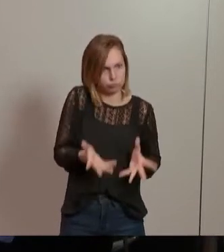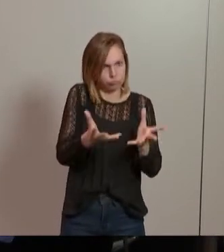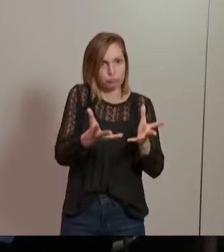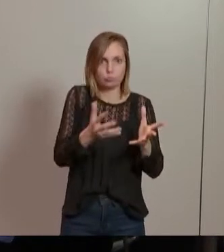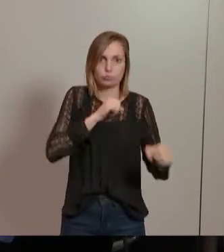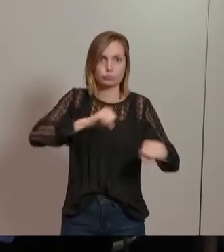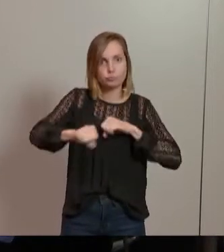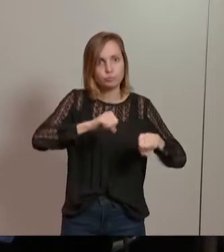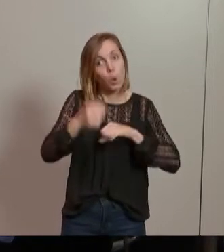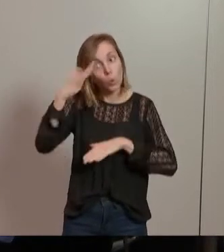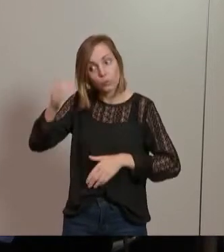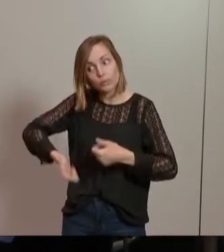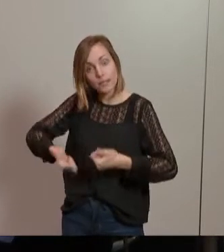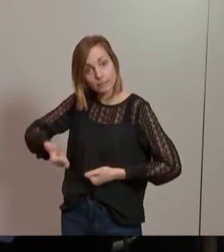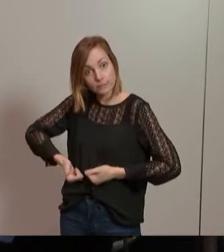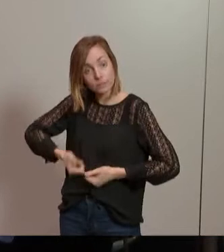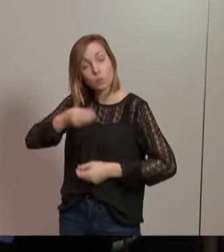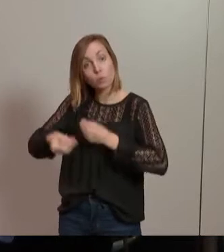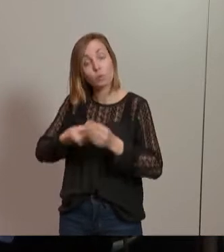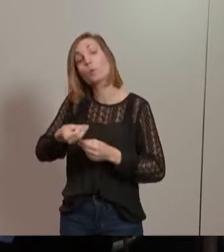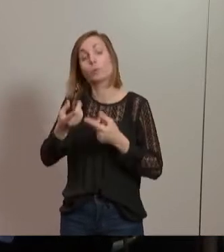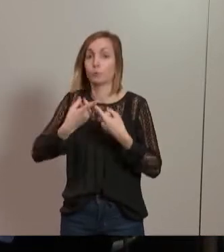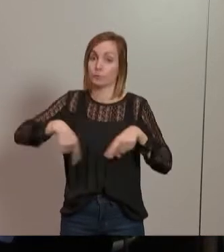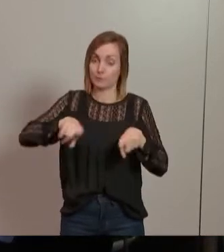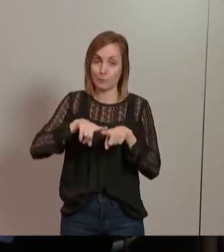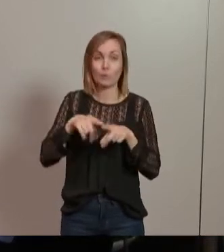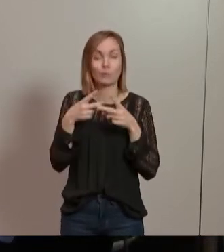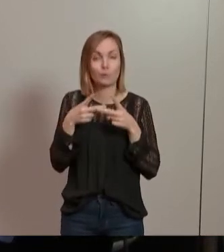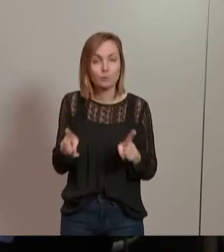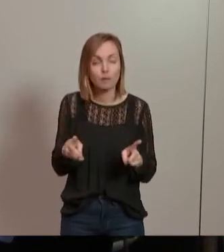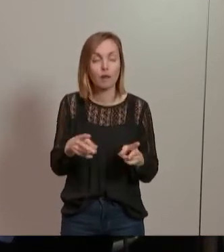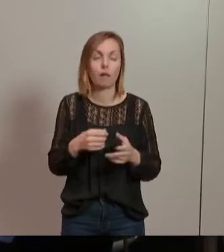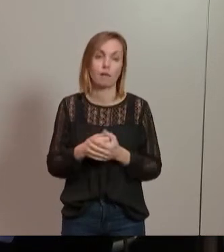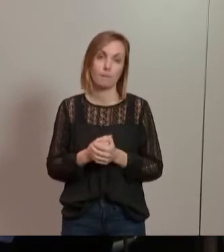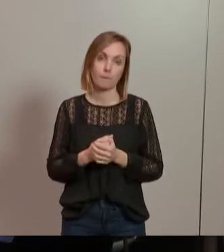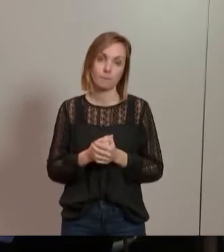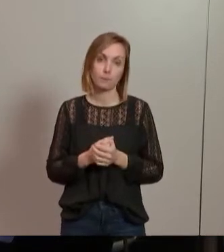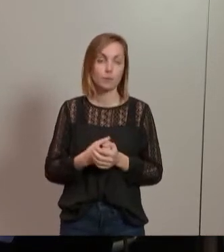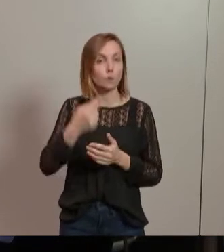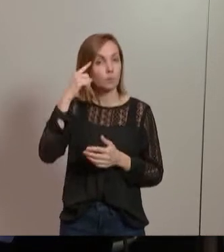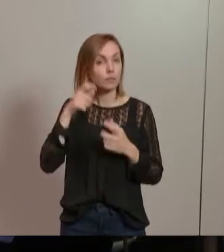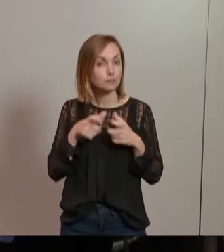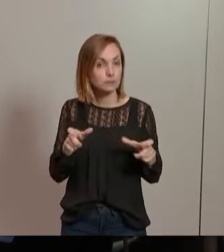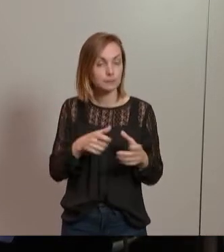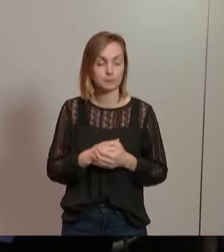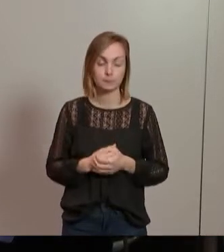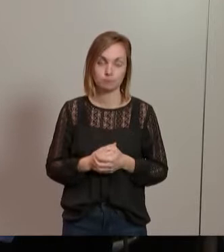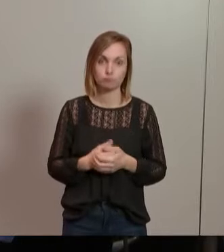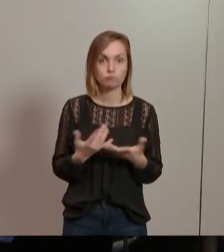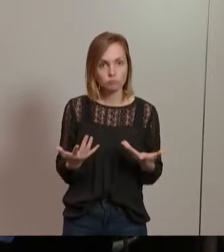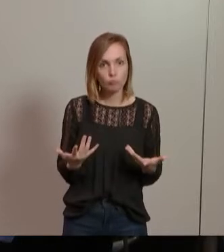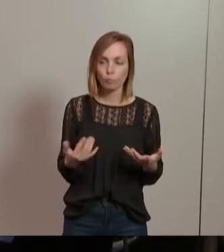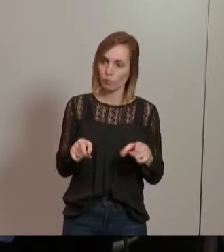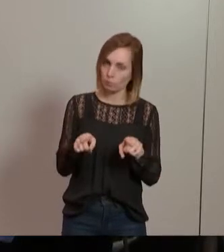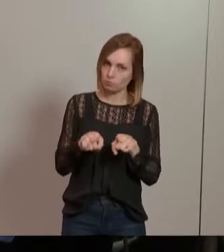par d'autres services ou par la commission communale pour l'accessibilité. On y trouve